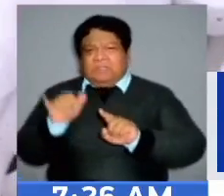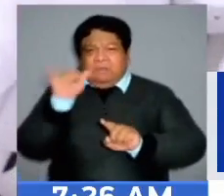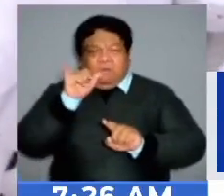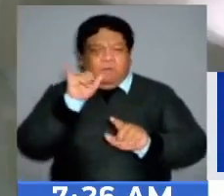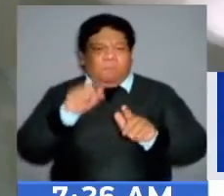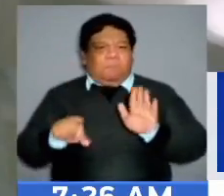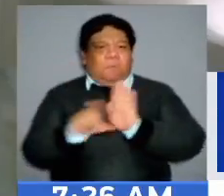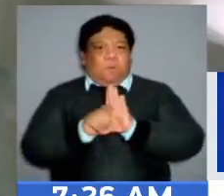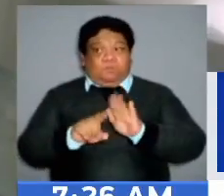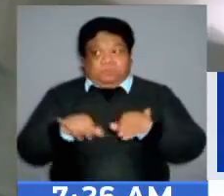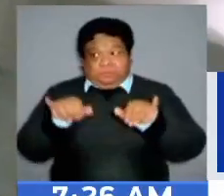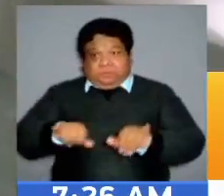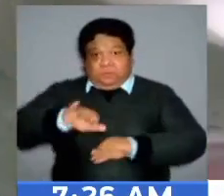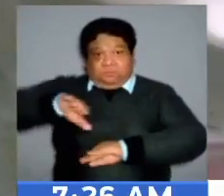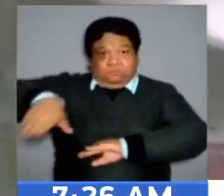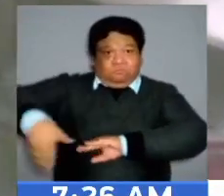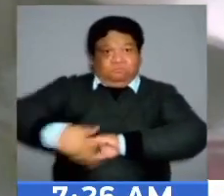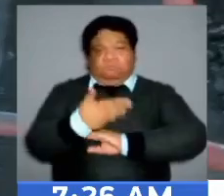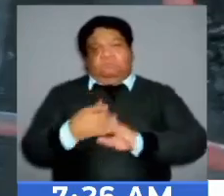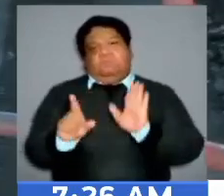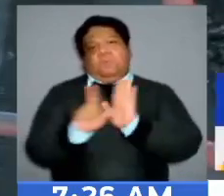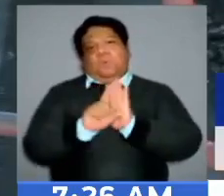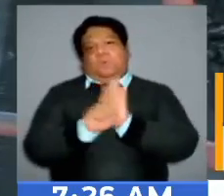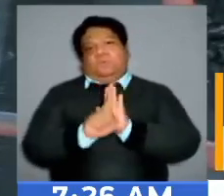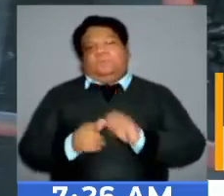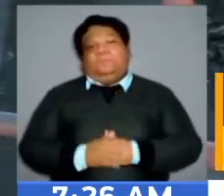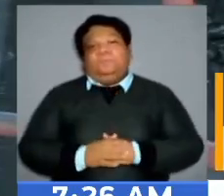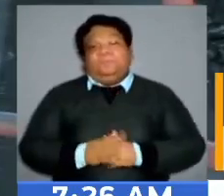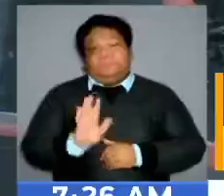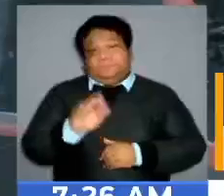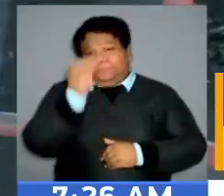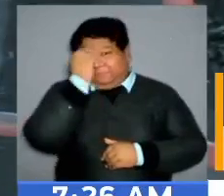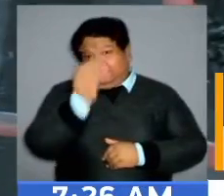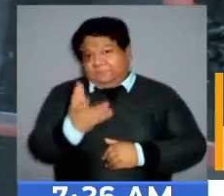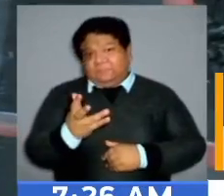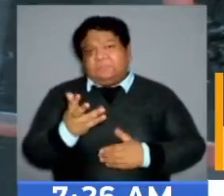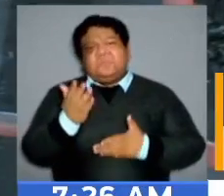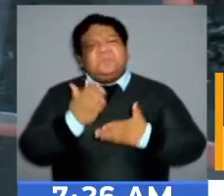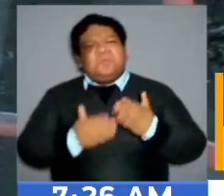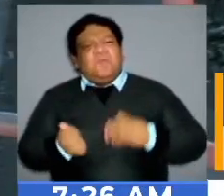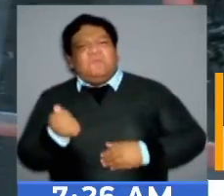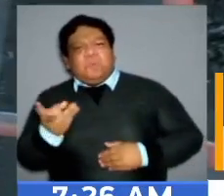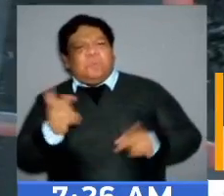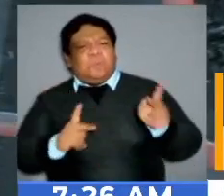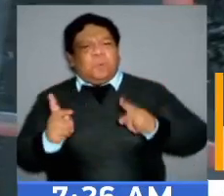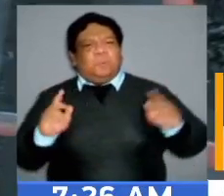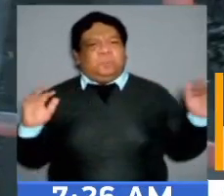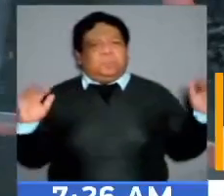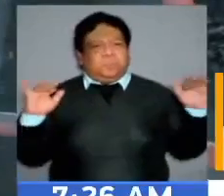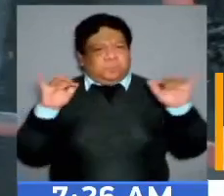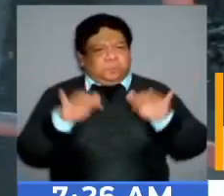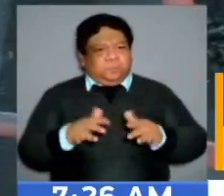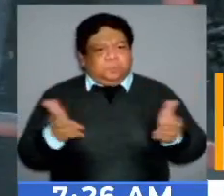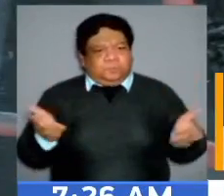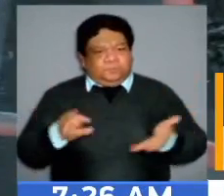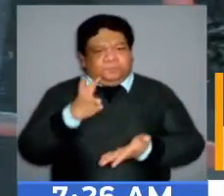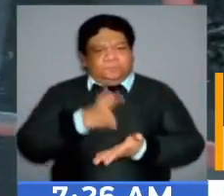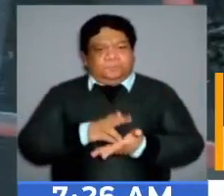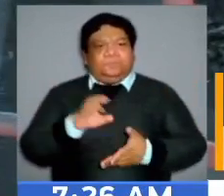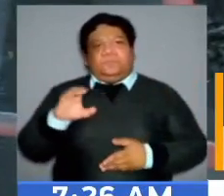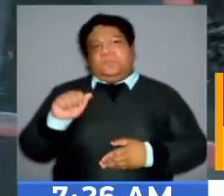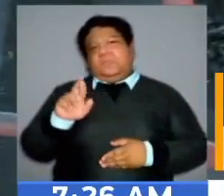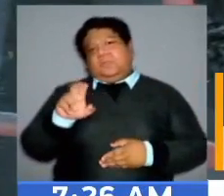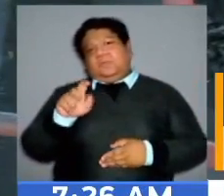sementeryo. Mari, sa mga oras na ito, manggilan-gilan na ang dumarating dito sa Careta Public Cemetery upang ipagpatuloy